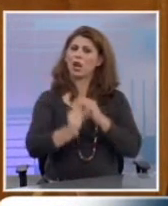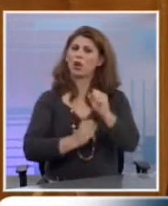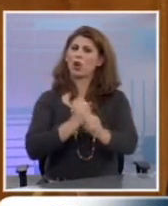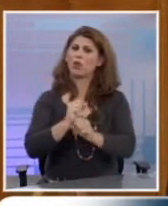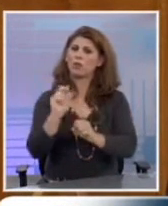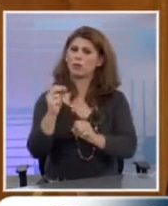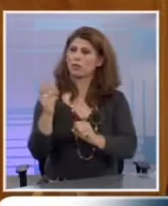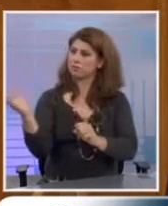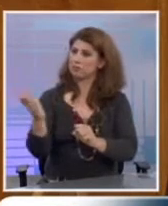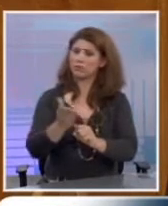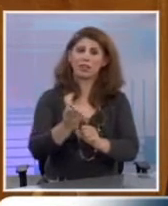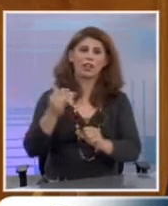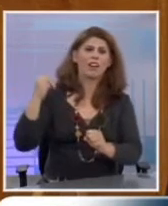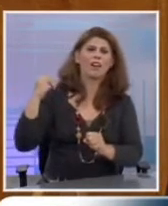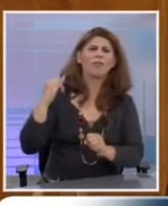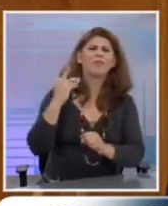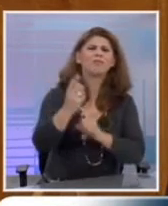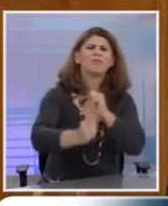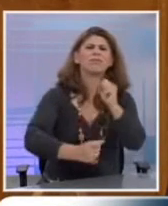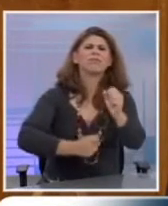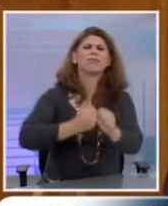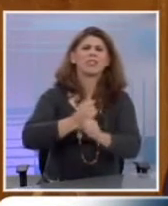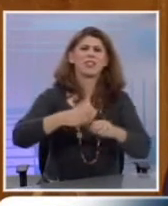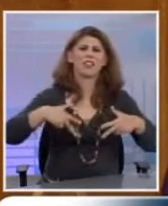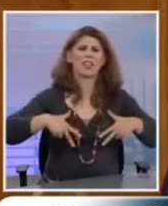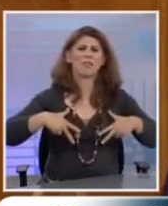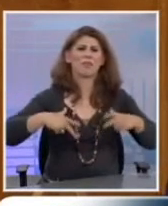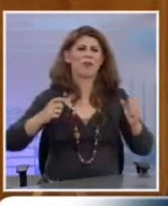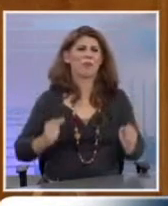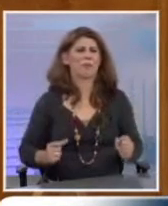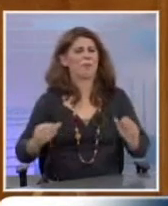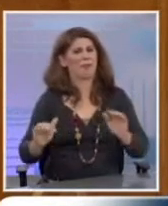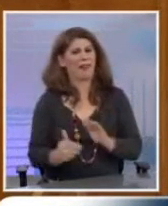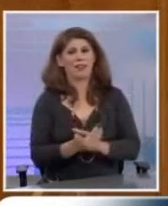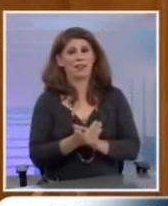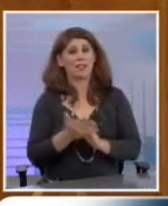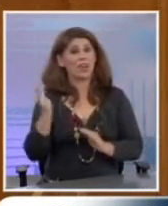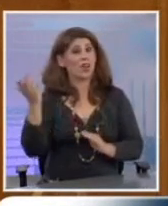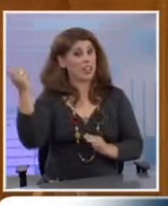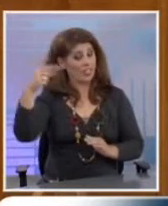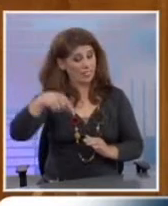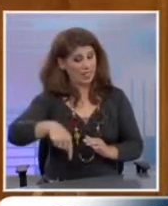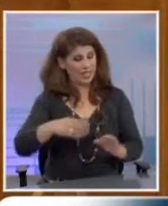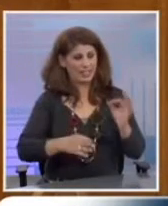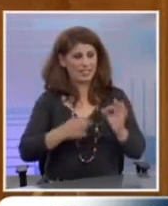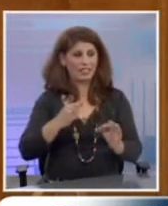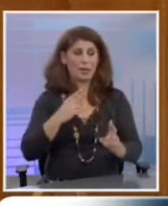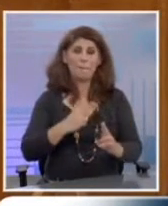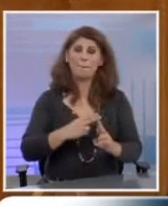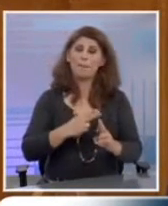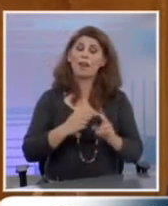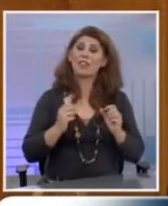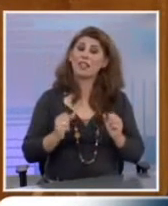αυτούς, έχουν μακρές θητείες υπουργικές. Θα έλεγα λοιπόν ότι όταν θα έρθει η συζήτηση, η επίσημη, η